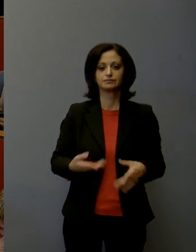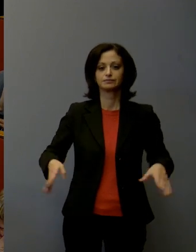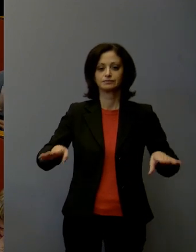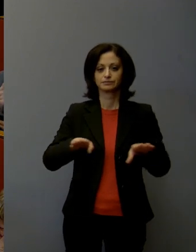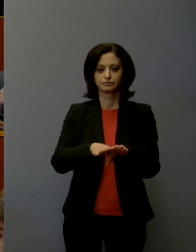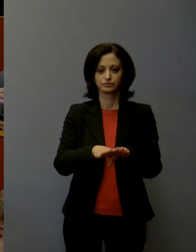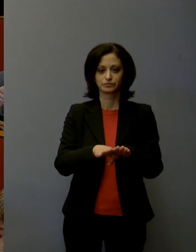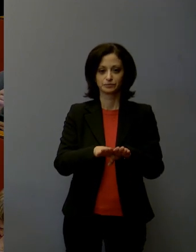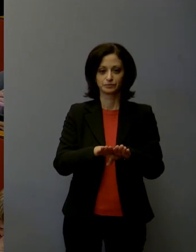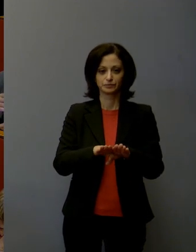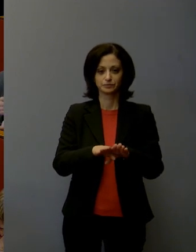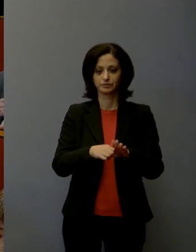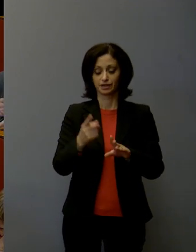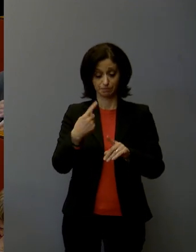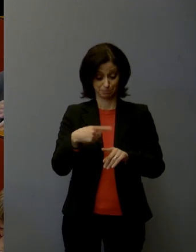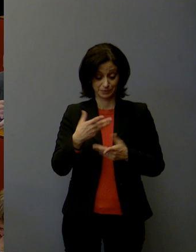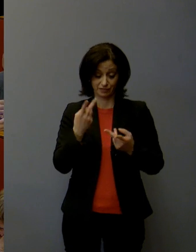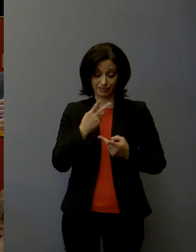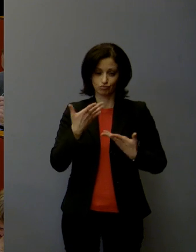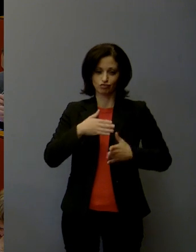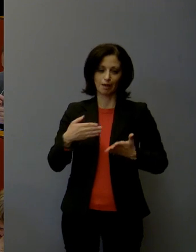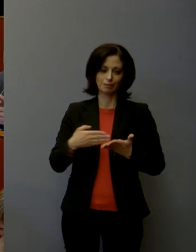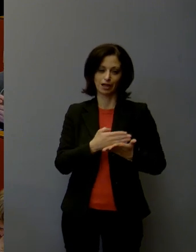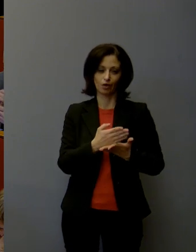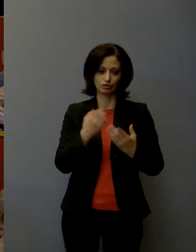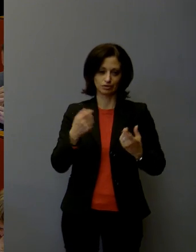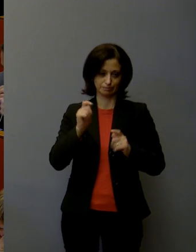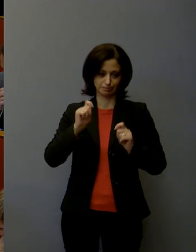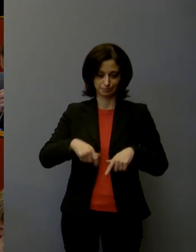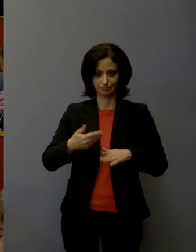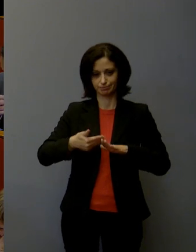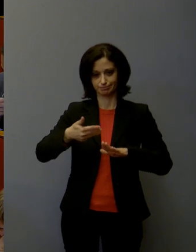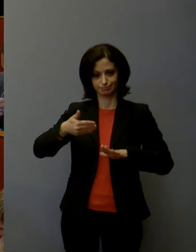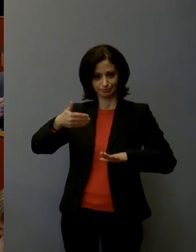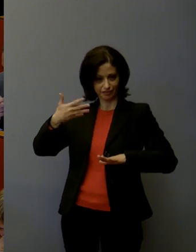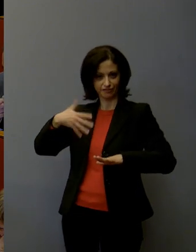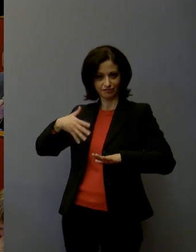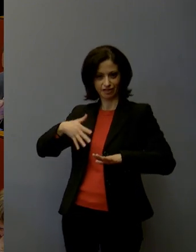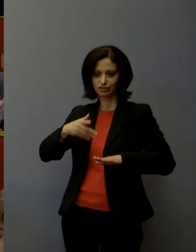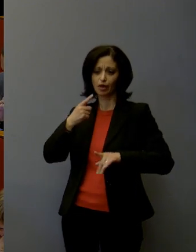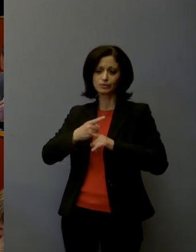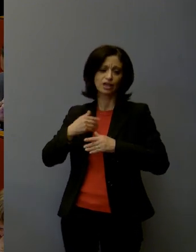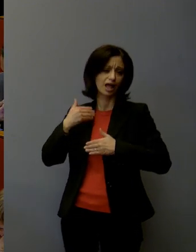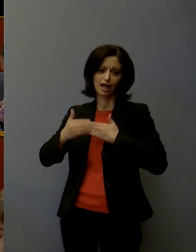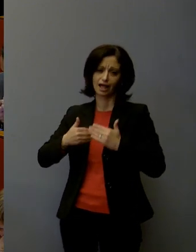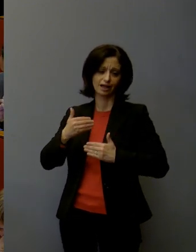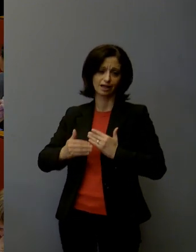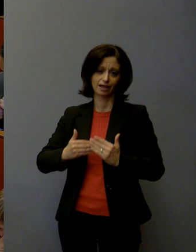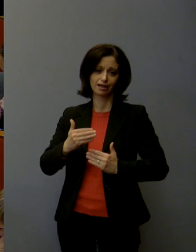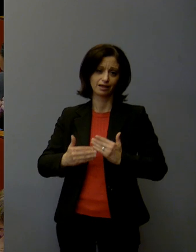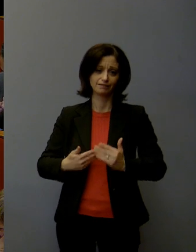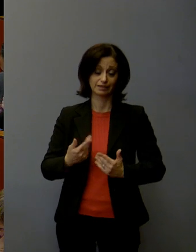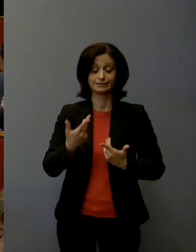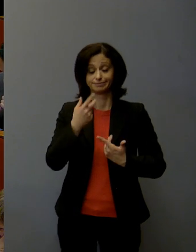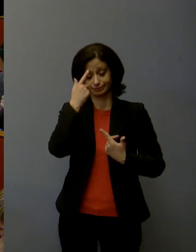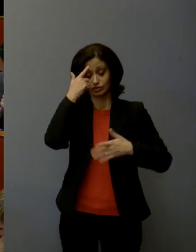è un percorso già attivato precedentemente e quindi non si tratta altro che portarlo avanti chiaramente c'è bisogno di